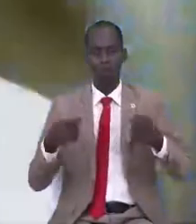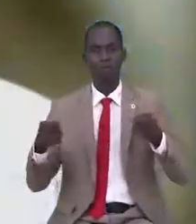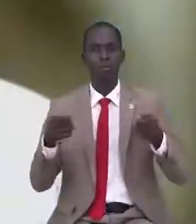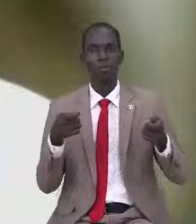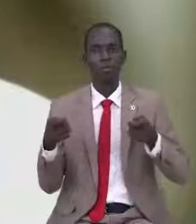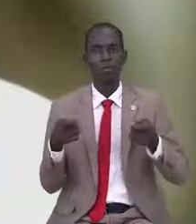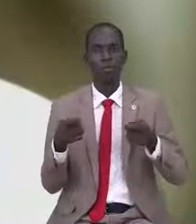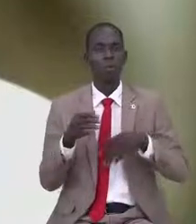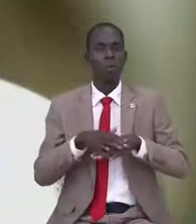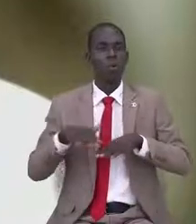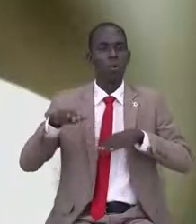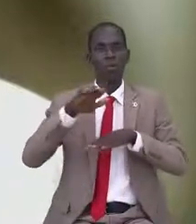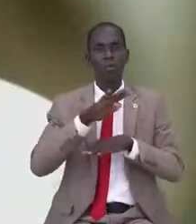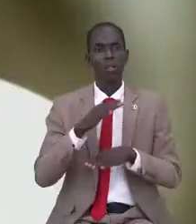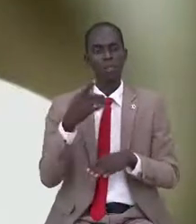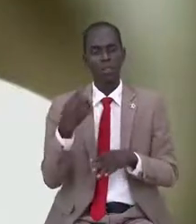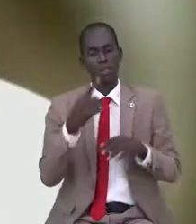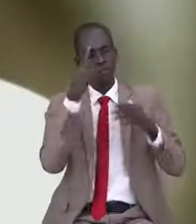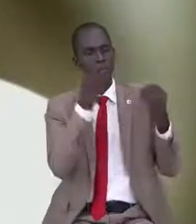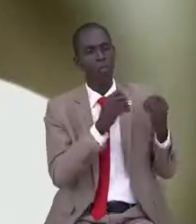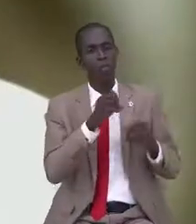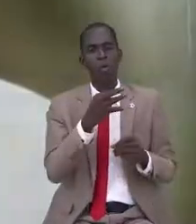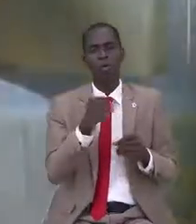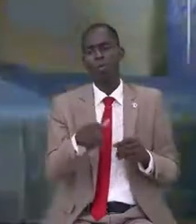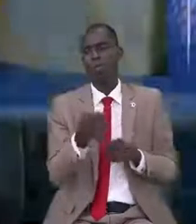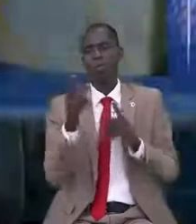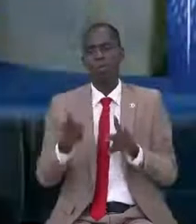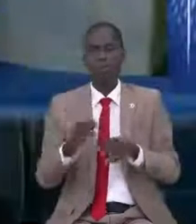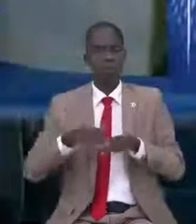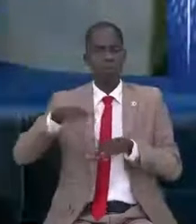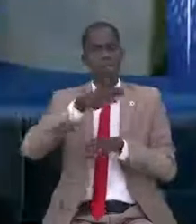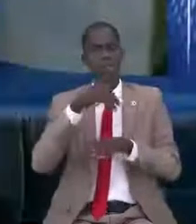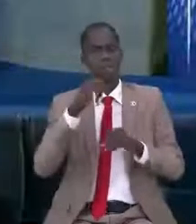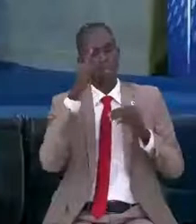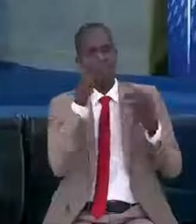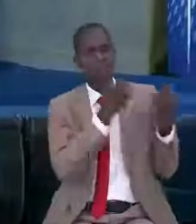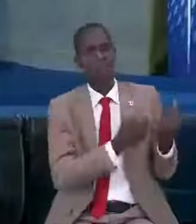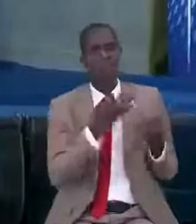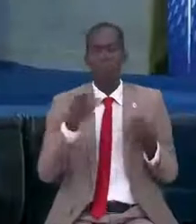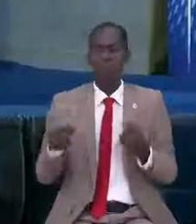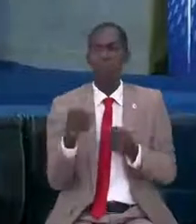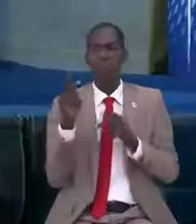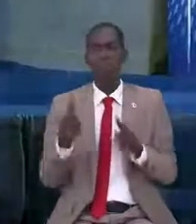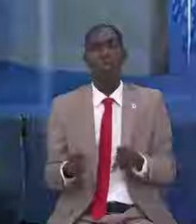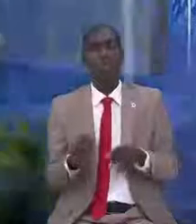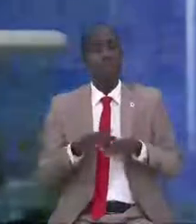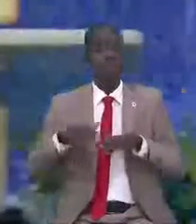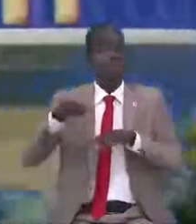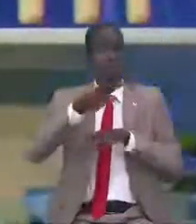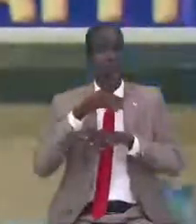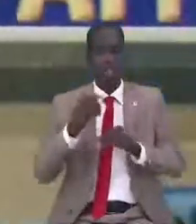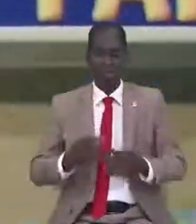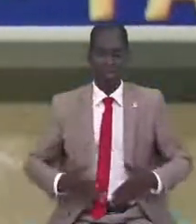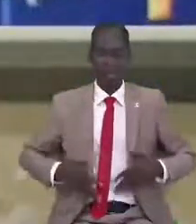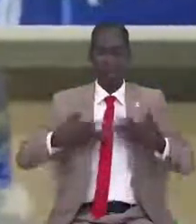domination sur la foi d'une autre personne, sur le sort d'une autre personne,